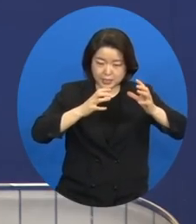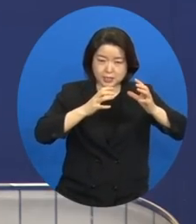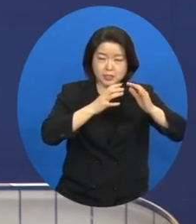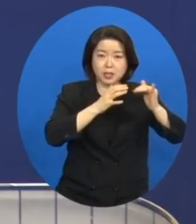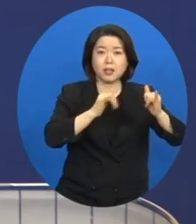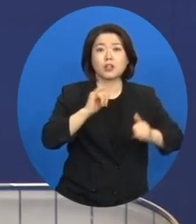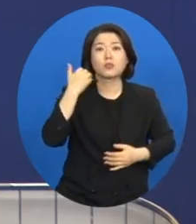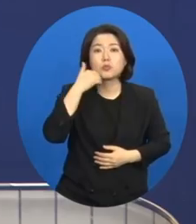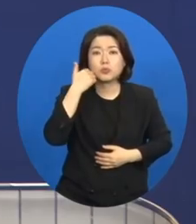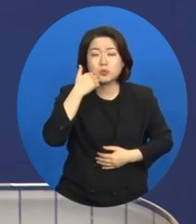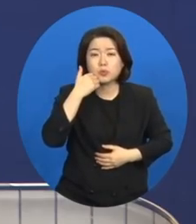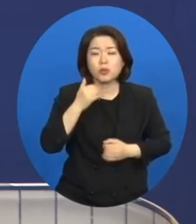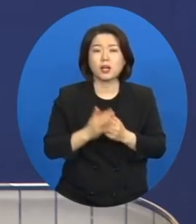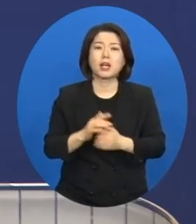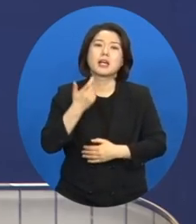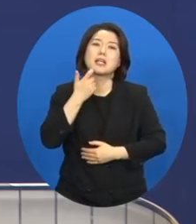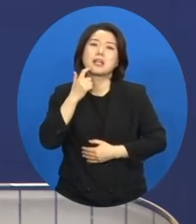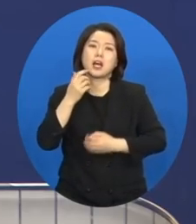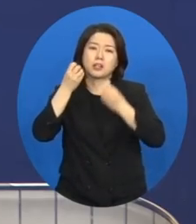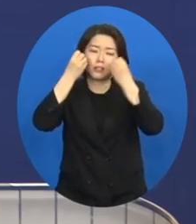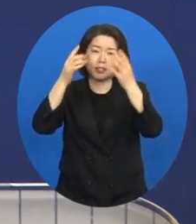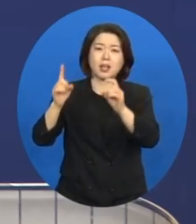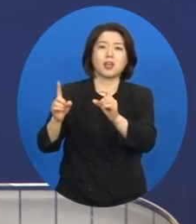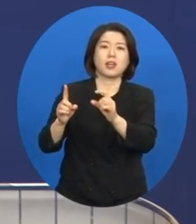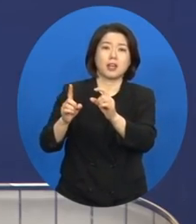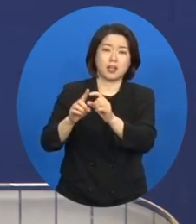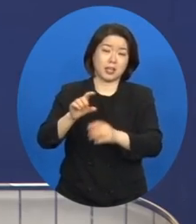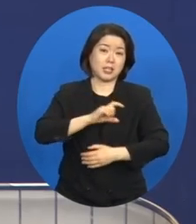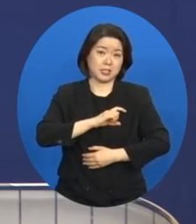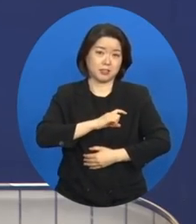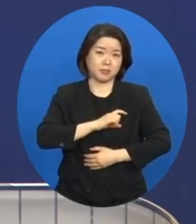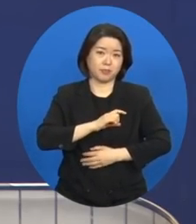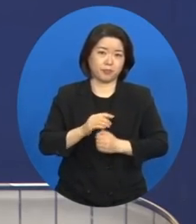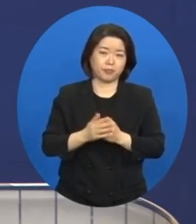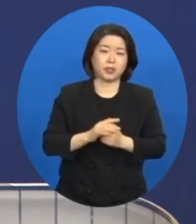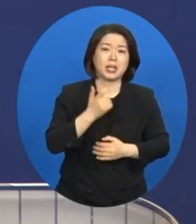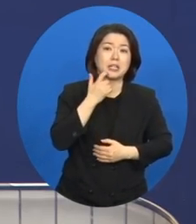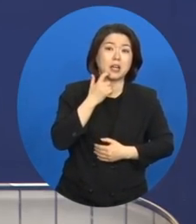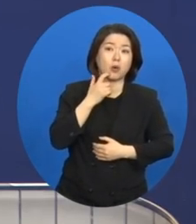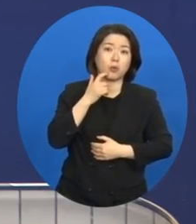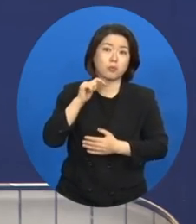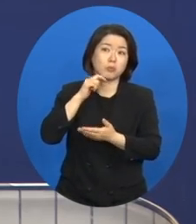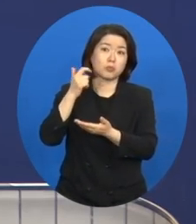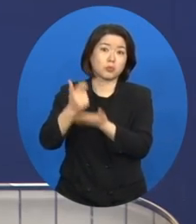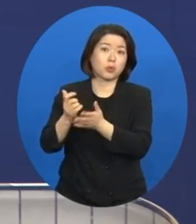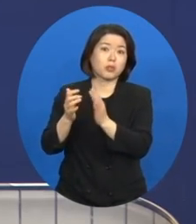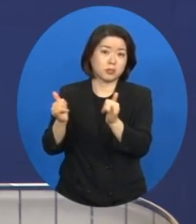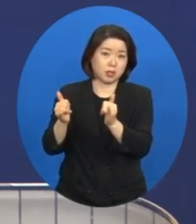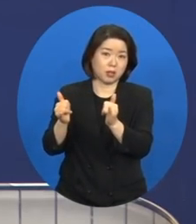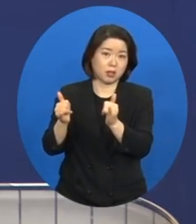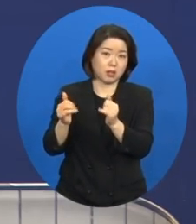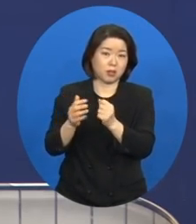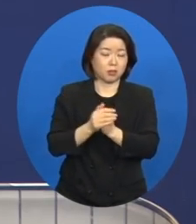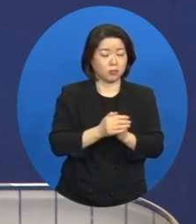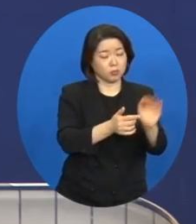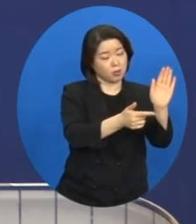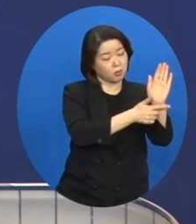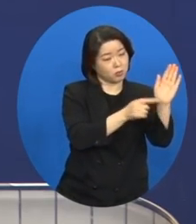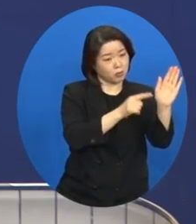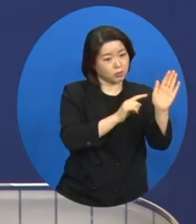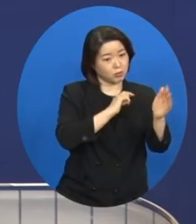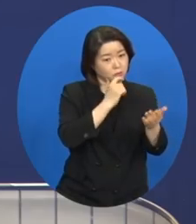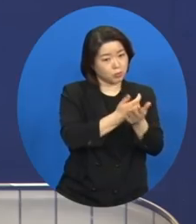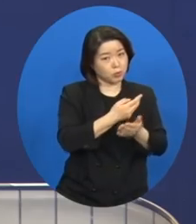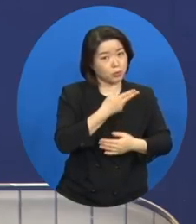누구냐면 야곱의 새 이름입니다. 야곱은 속이는 자였습니다. 그런데 나다나엘에게는 속이는 것이 없다라고